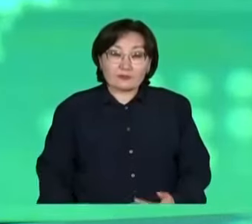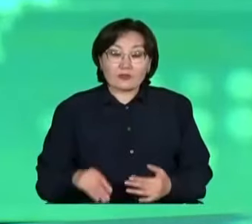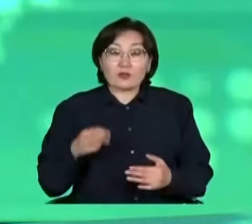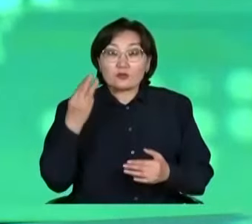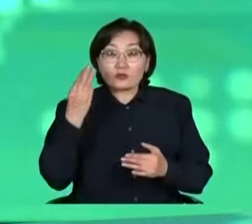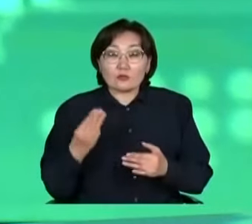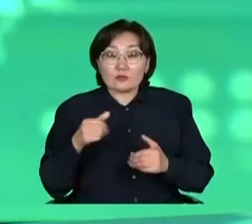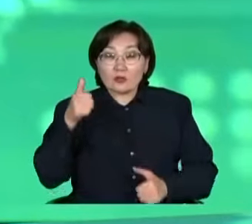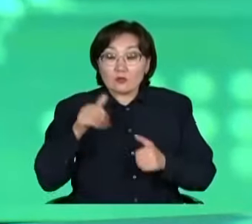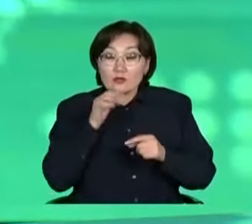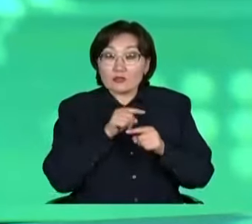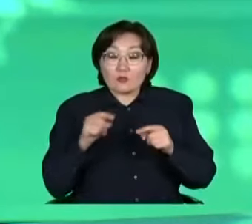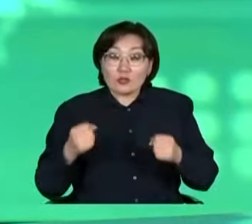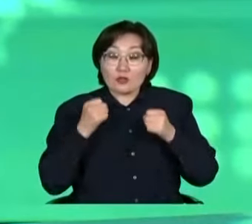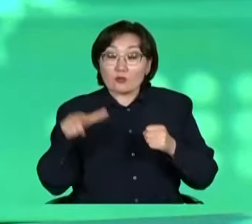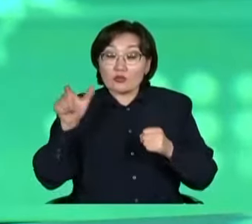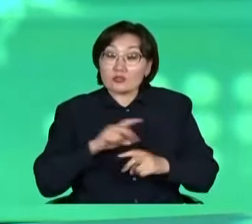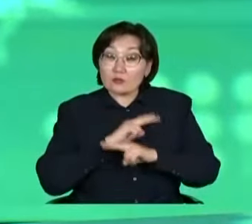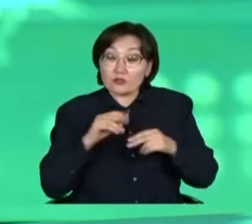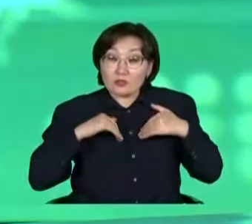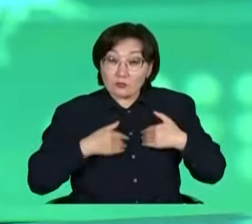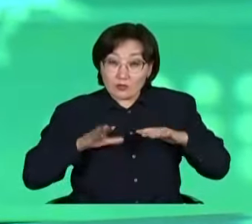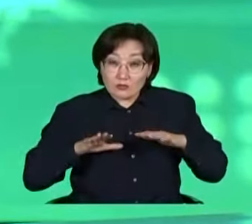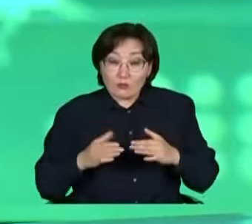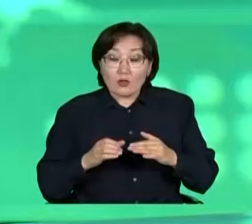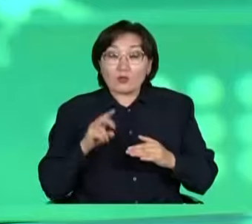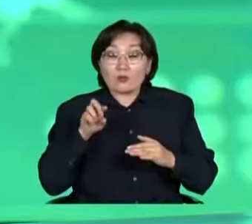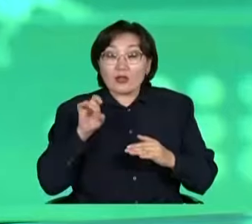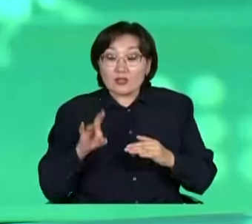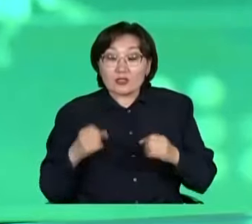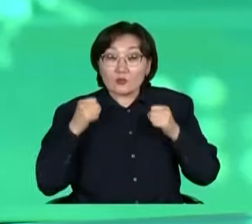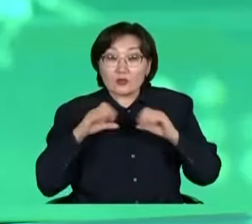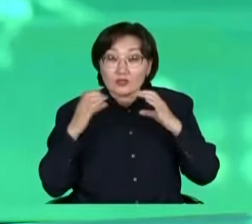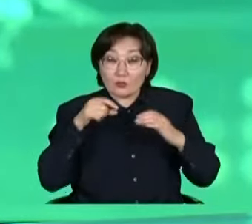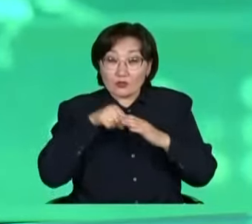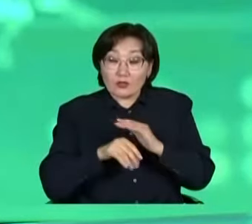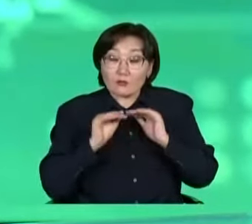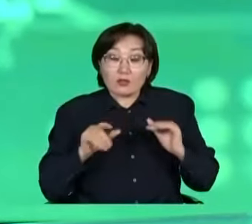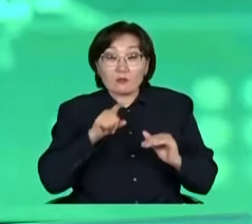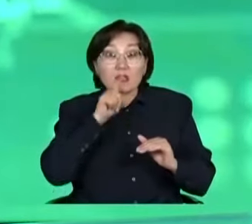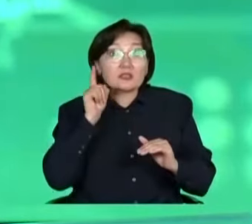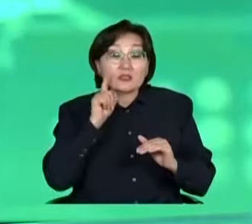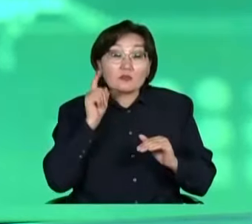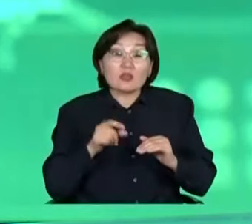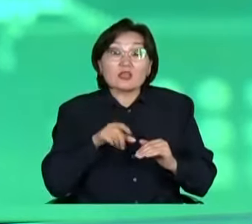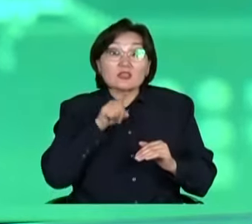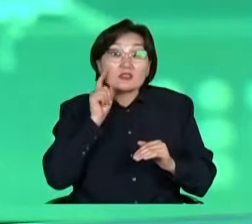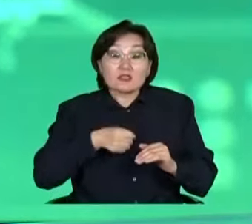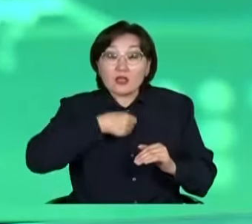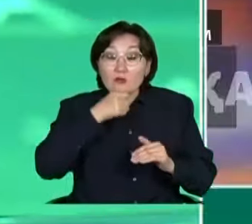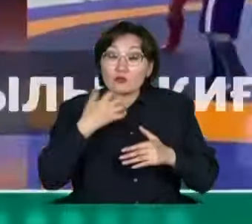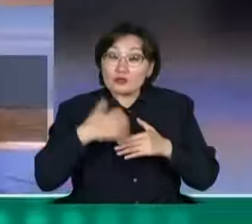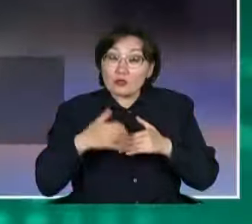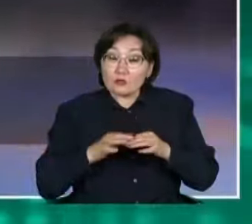Ақтауда турнир кезінде спортшы көз жұмды. Қайғылы оқиға Батыр спорт кешенінде балалар, жасөспірімдер мен жастар және ересектер